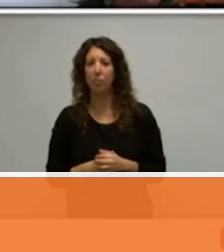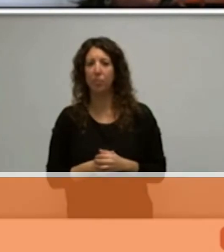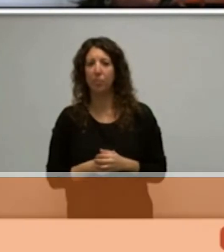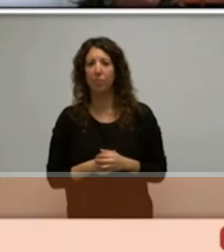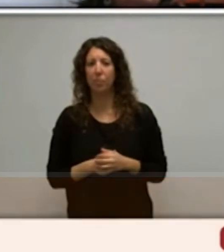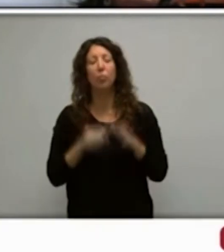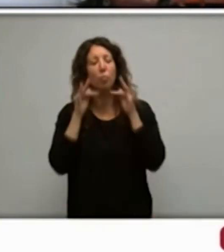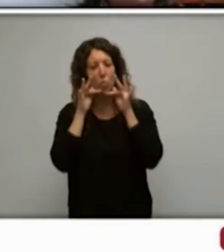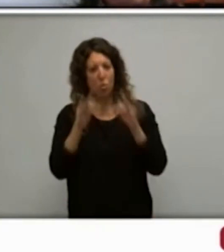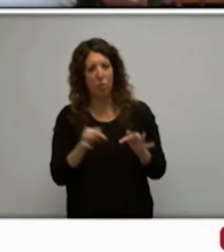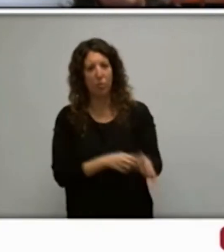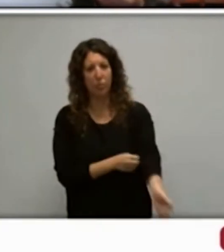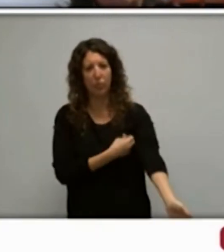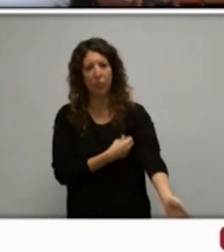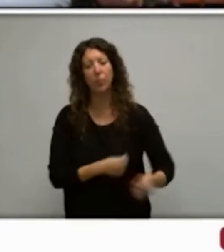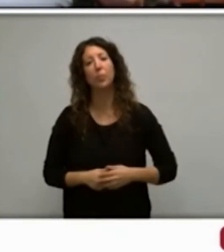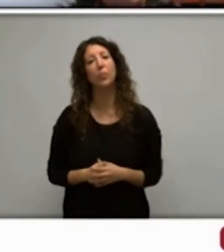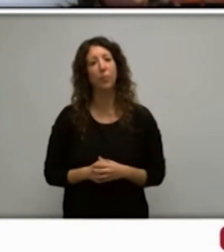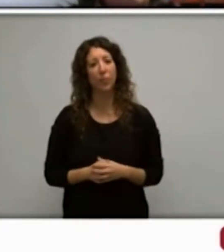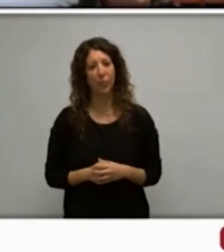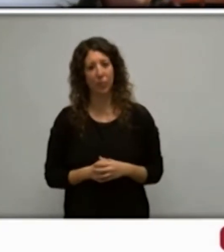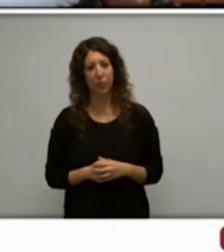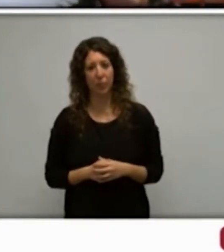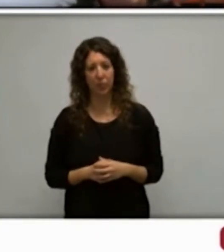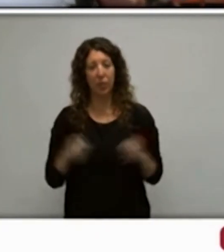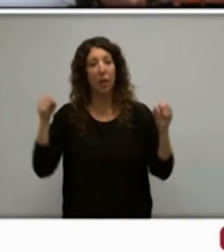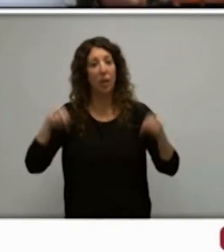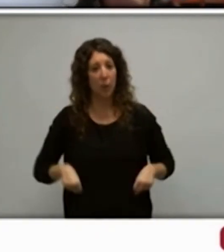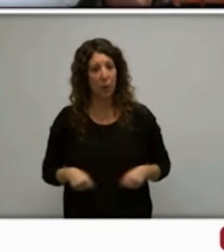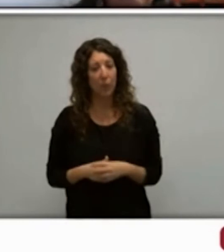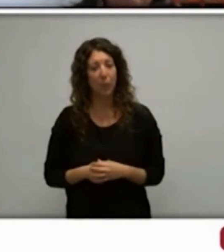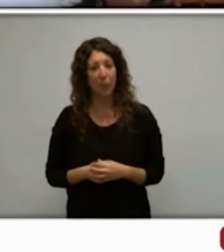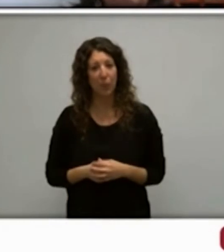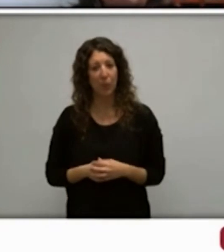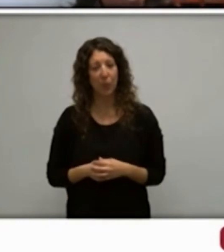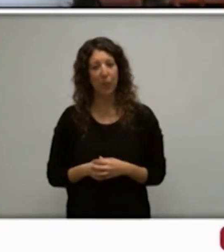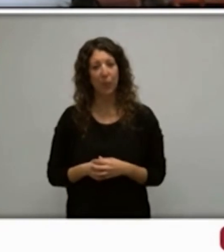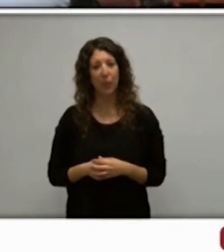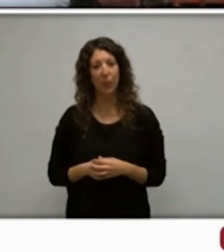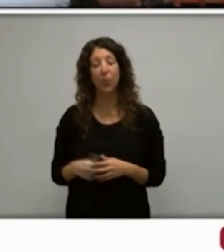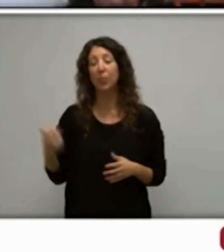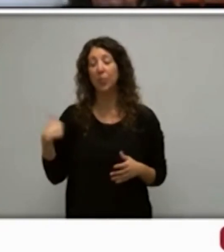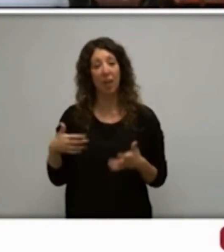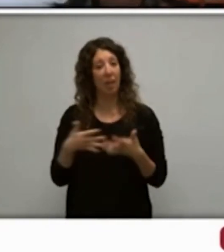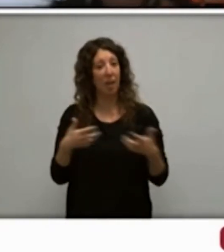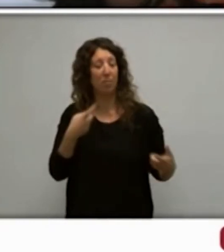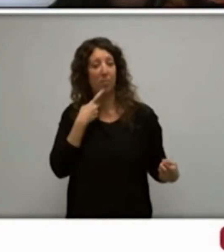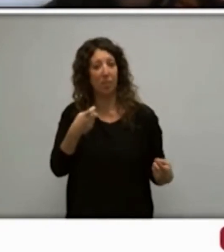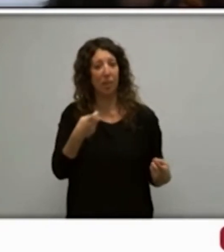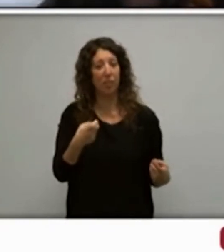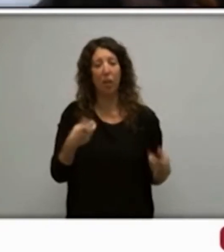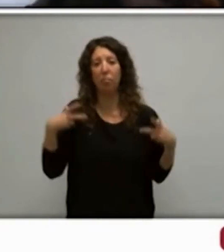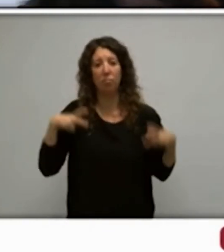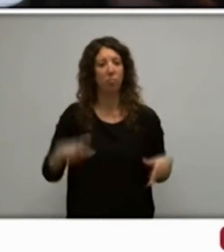per imperatiu legal. D'acord. Doncs crec que amb aquesta fórmula doncs ja